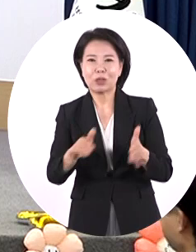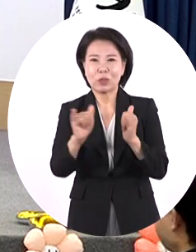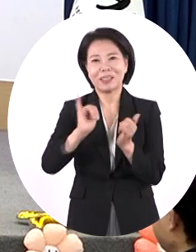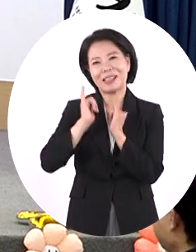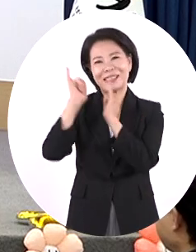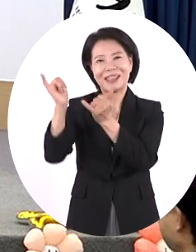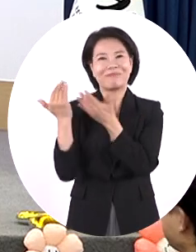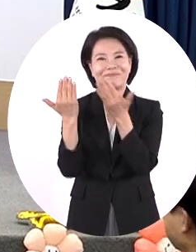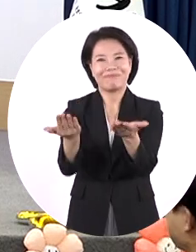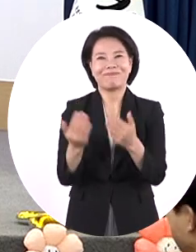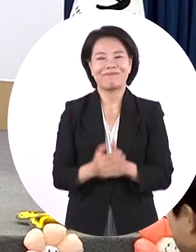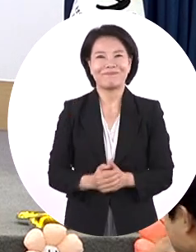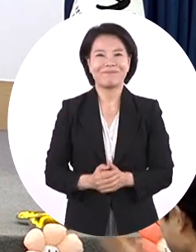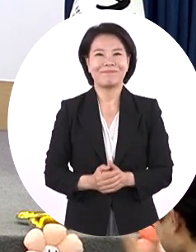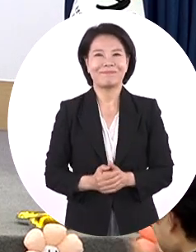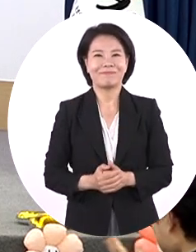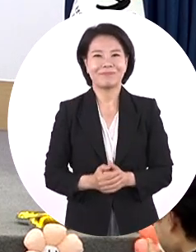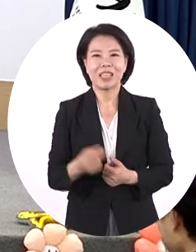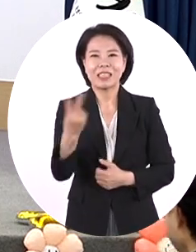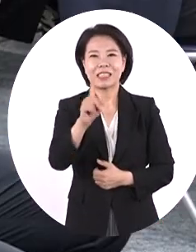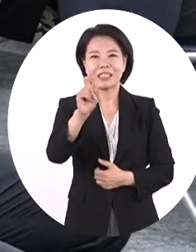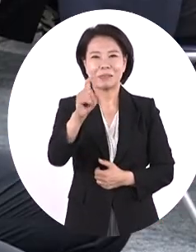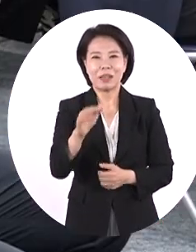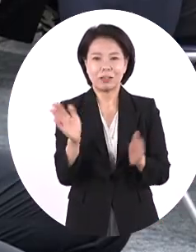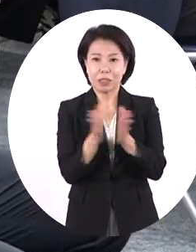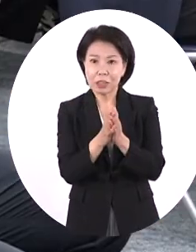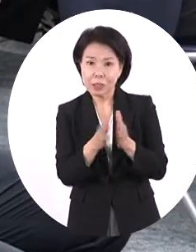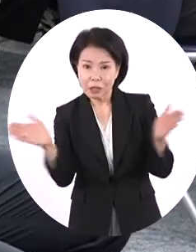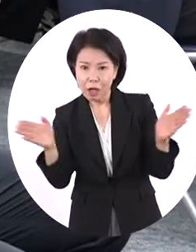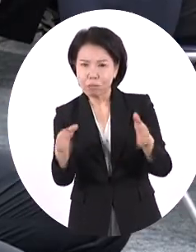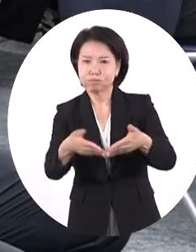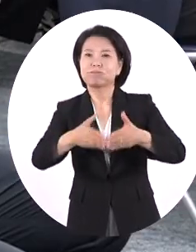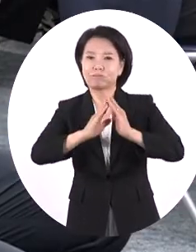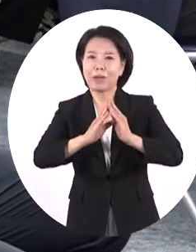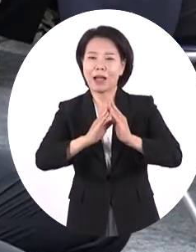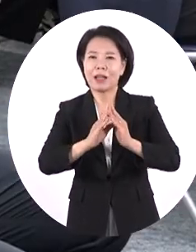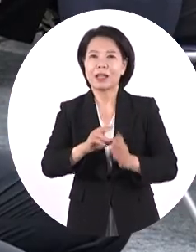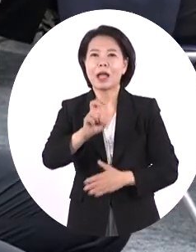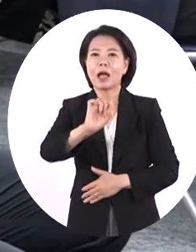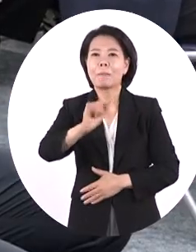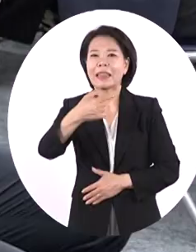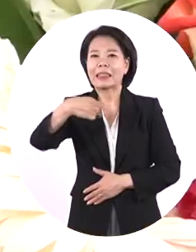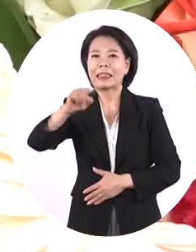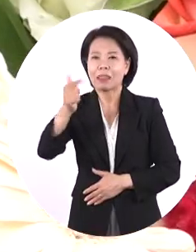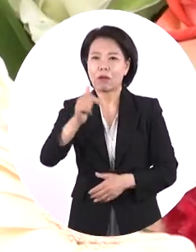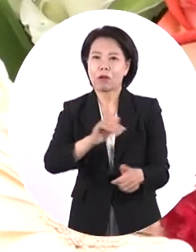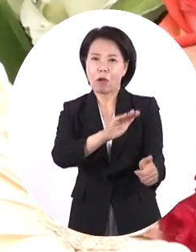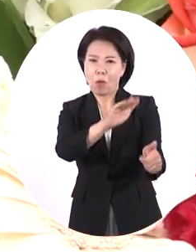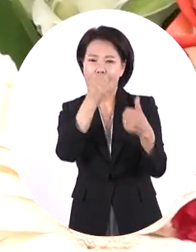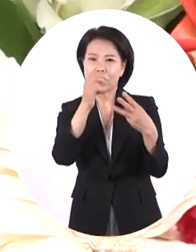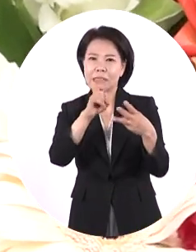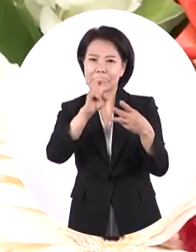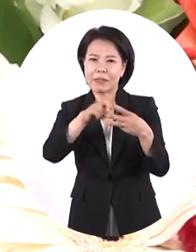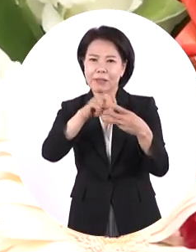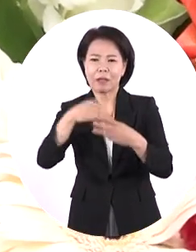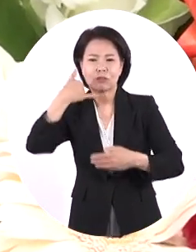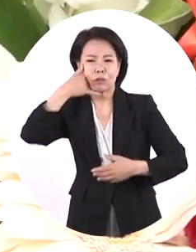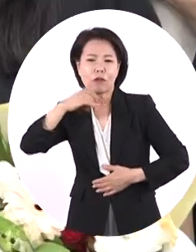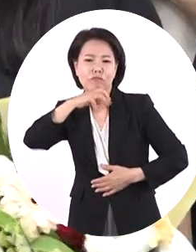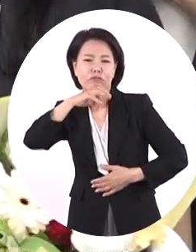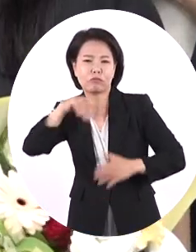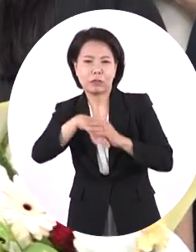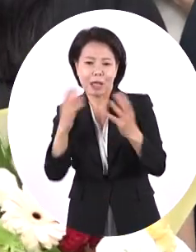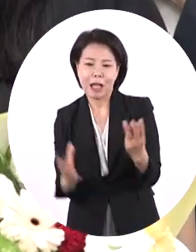도지사 표창도 수여됐습니다. 2011년 출범한 제주 120 만더콜센터는 분산된 전화